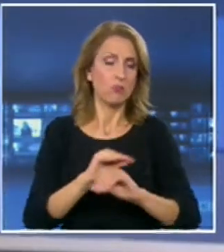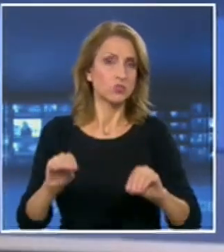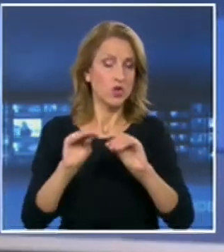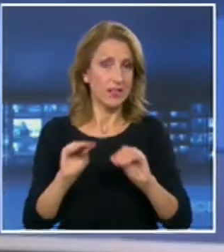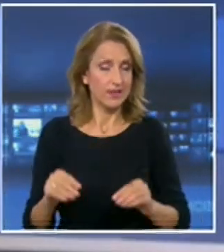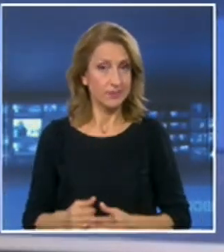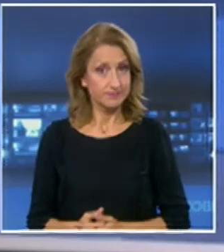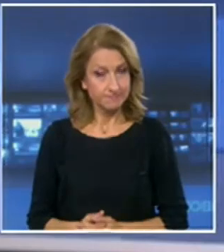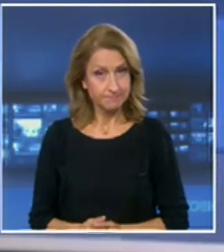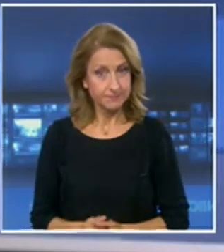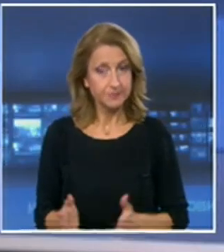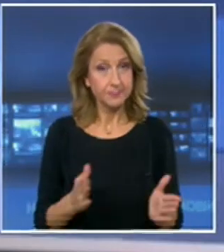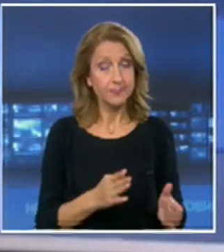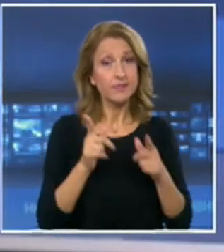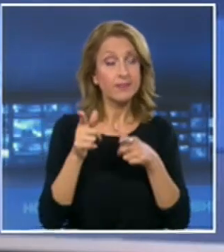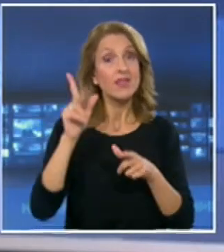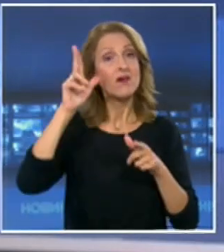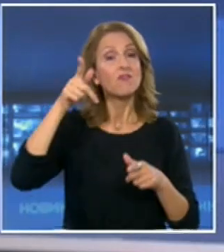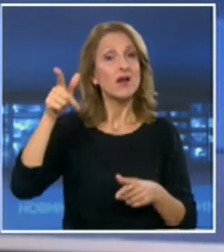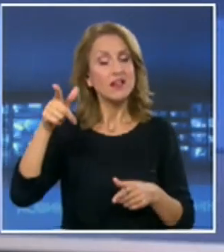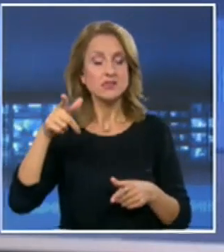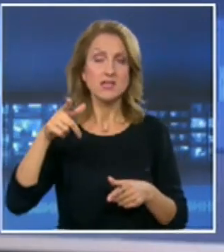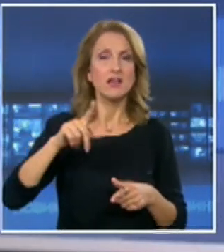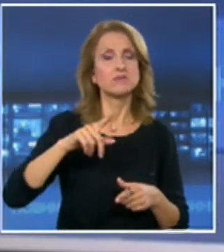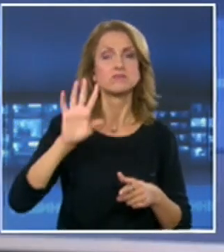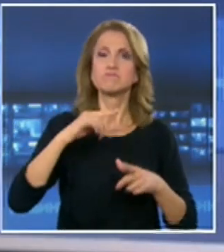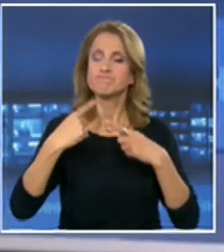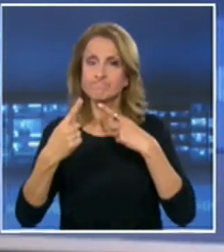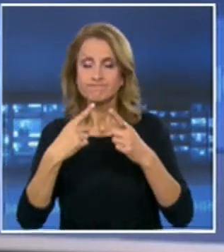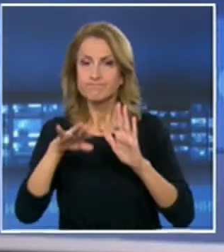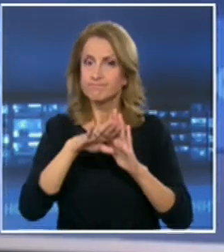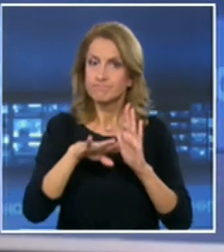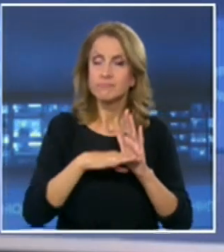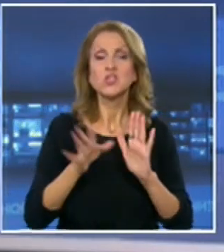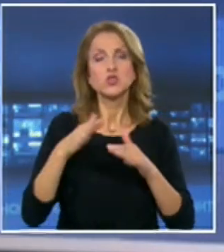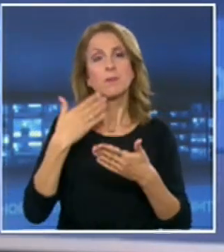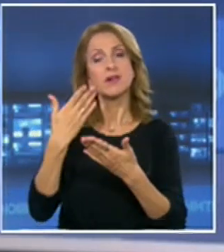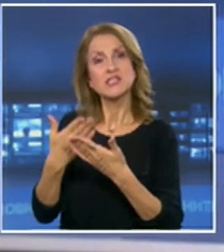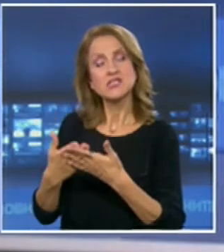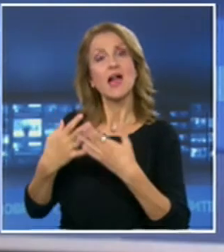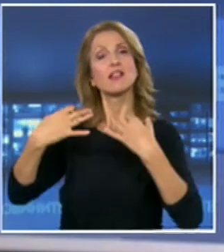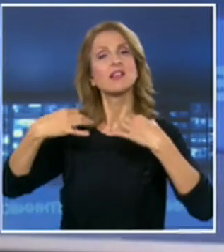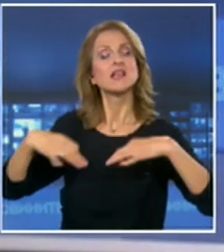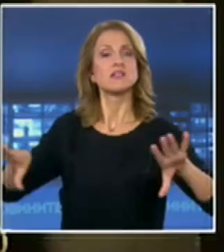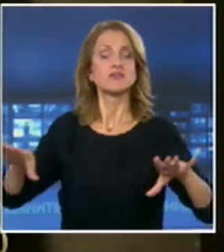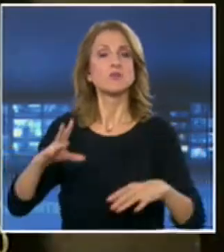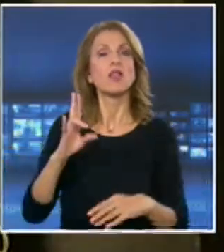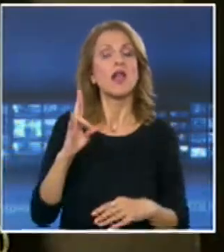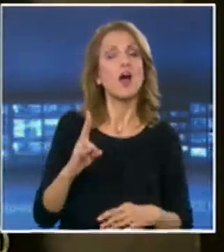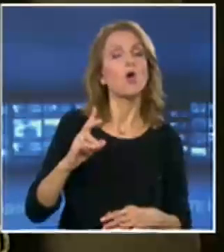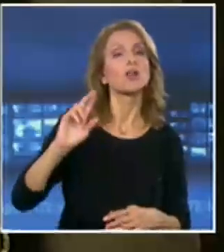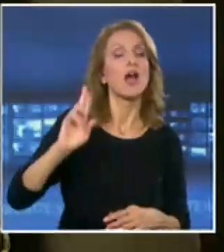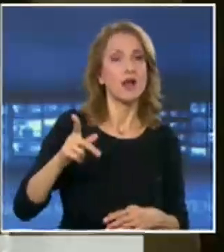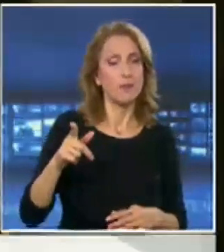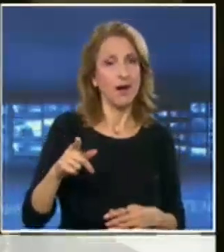Сенатът на Франция ще обсъди резолюция, в която се настоява френските власти да признаят независимостта на Нагорни Карабах. Въпросът е